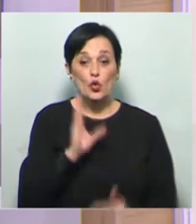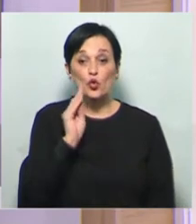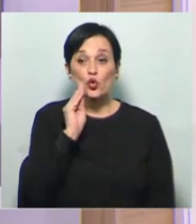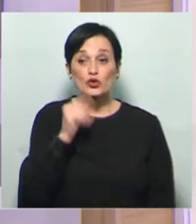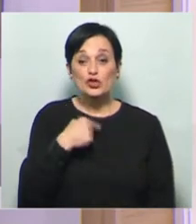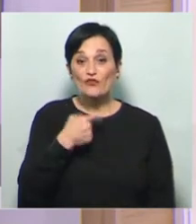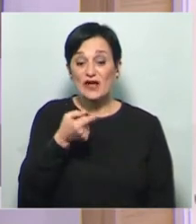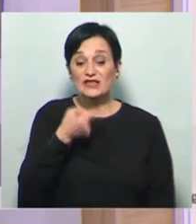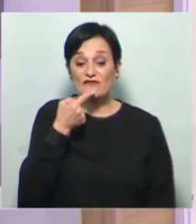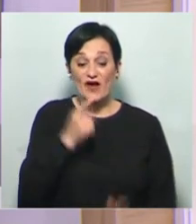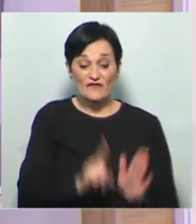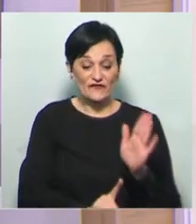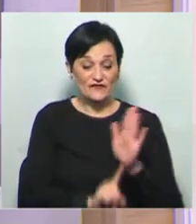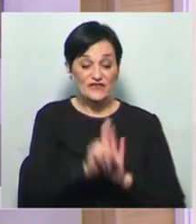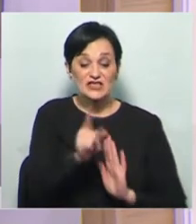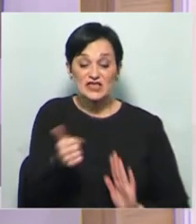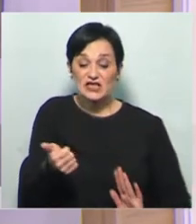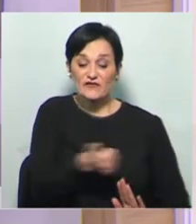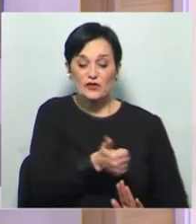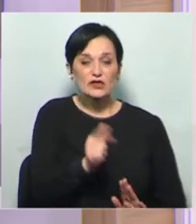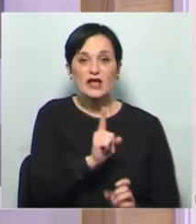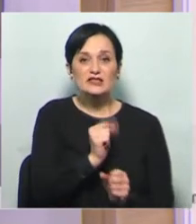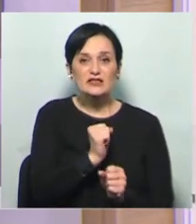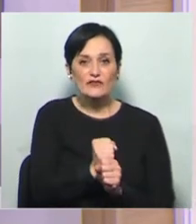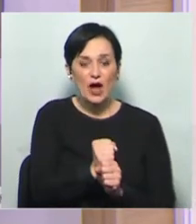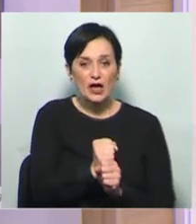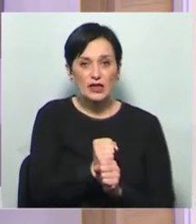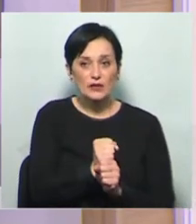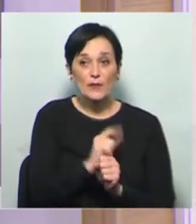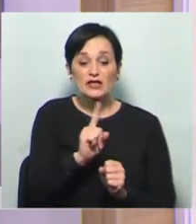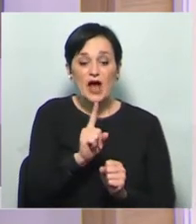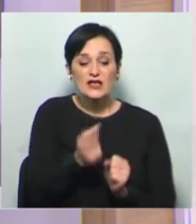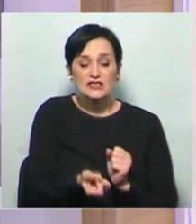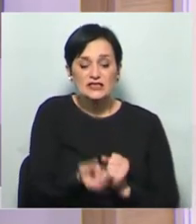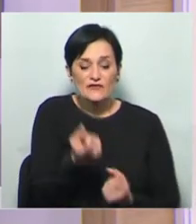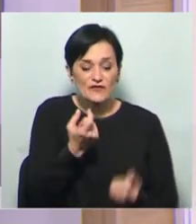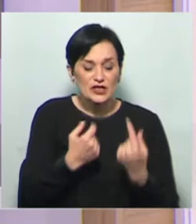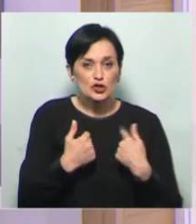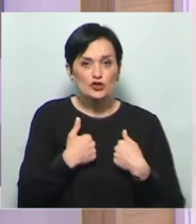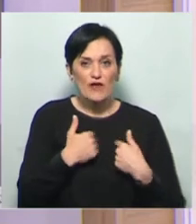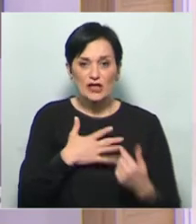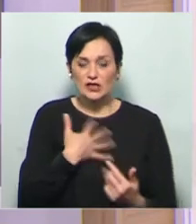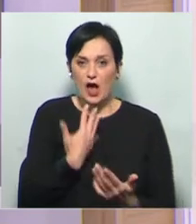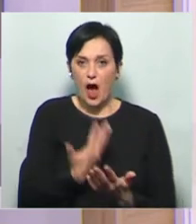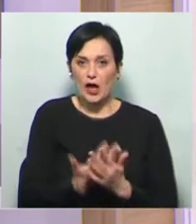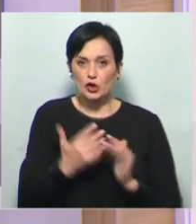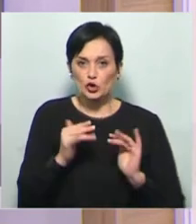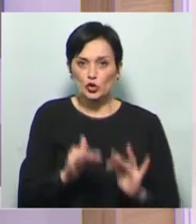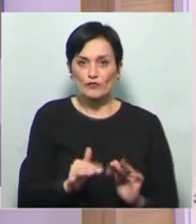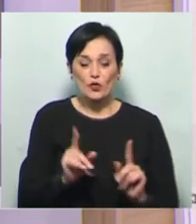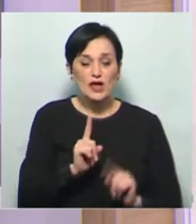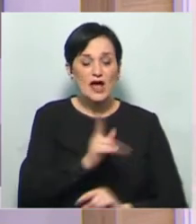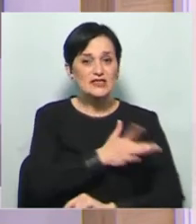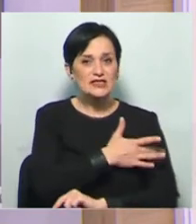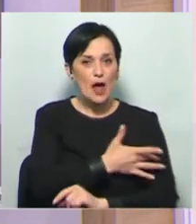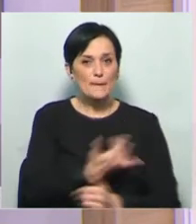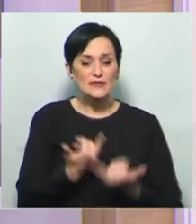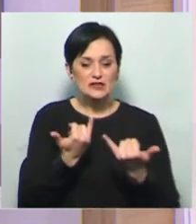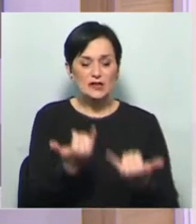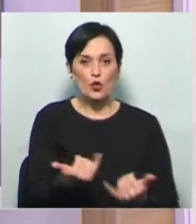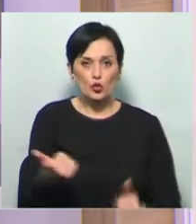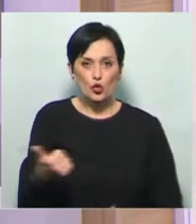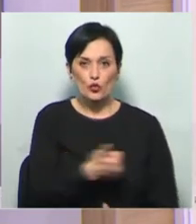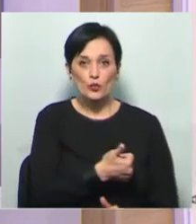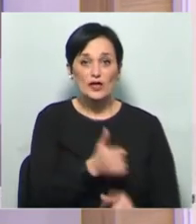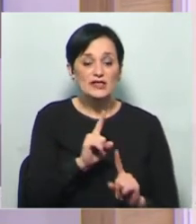როდესაც ვამბობთ, ვიწყებთ კვირეულს, რას ვაკეთებთ, რაში ვლინდება ჩვენი აქტივობა და რას ემსახურება ეს კვირა,